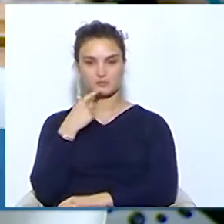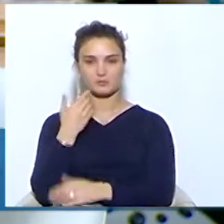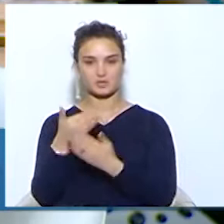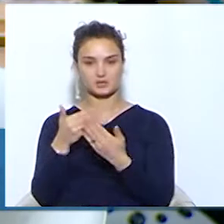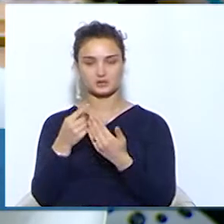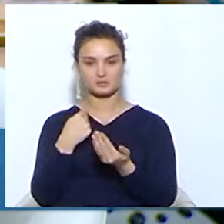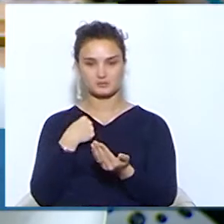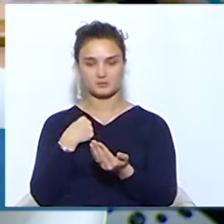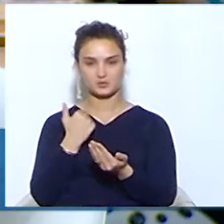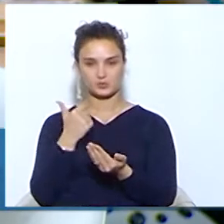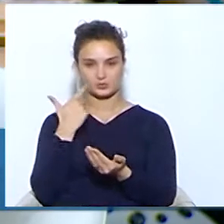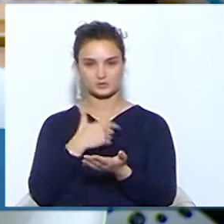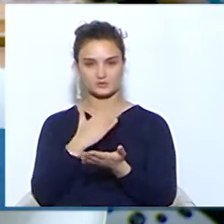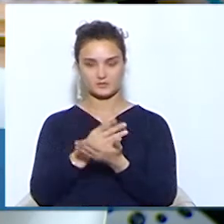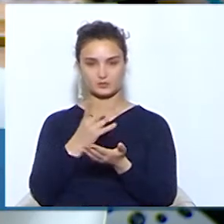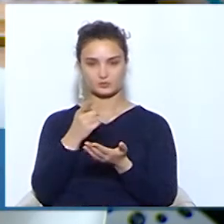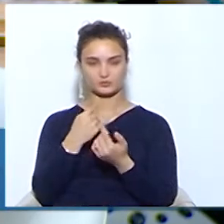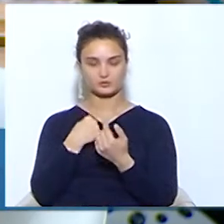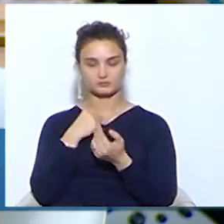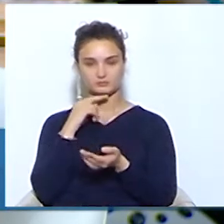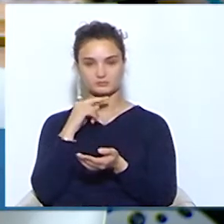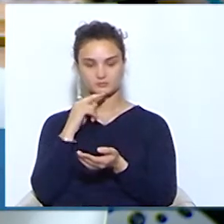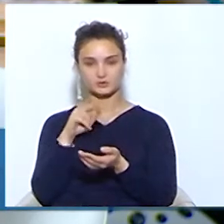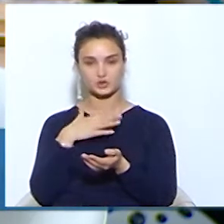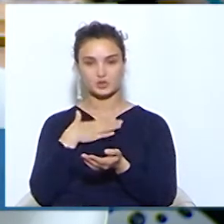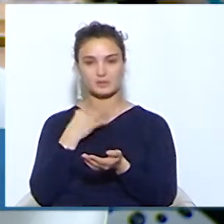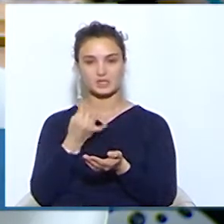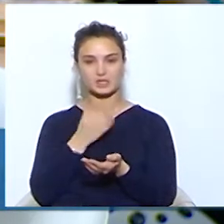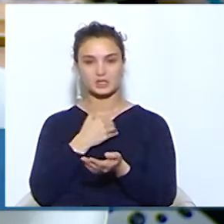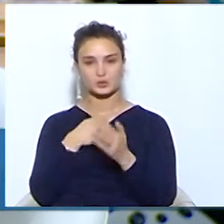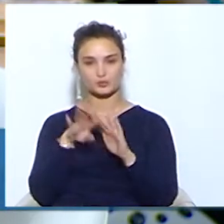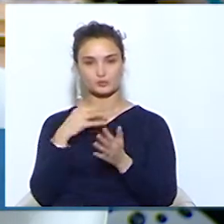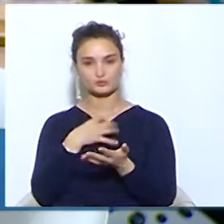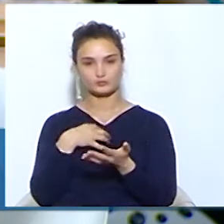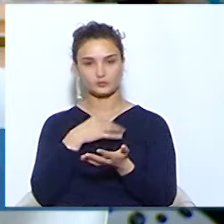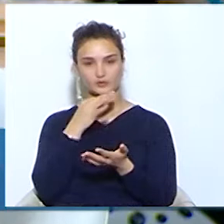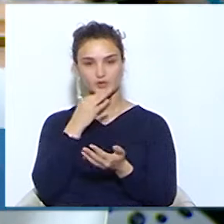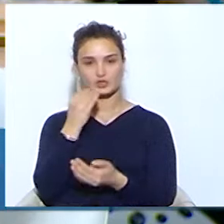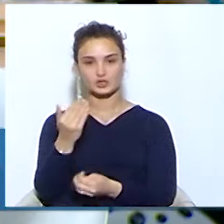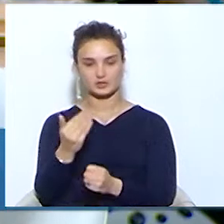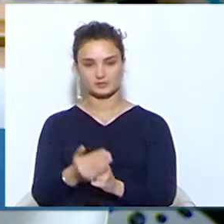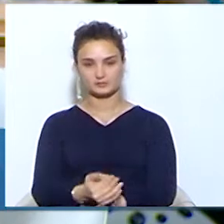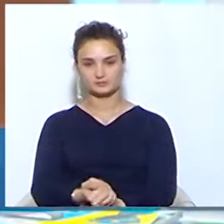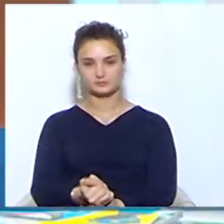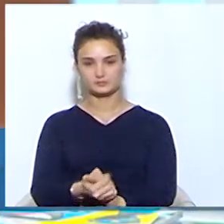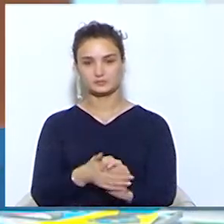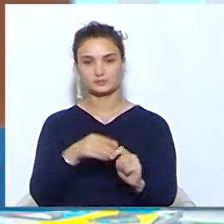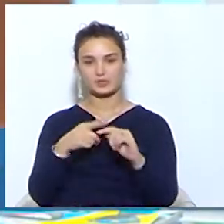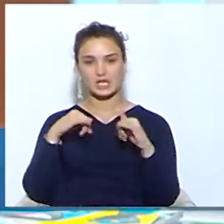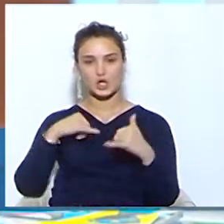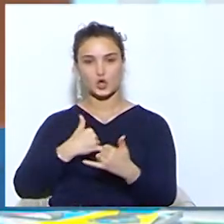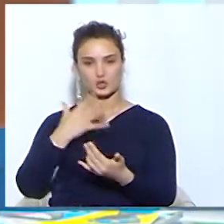თქვათ, მომერგე, მე როგორიც ვარ. ეს არის, რომ ჩემი ინტერესი უფრო მნიშვნელოვანია, ვიდრე შენი. ანუ